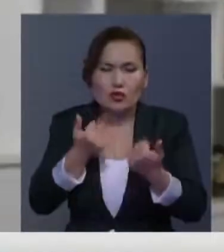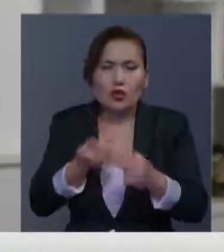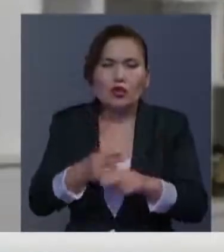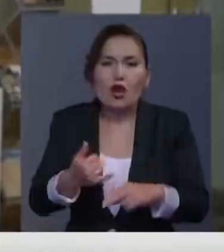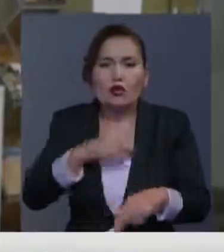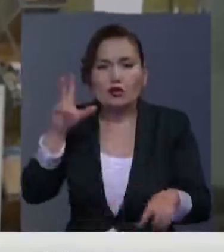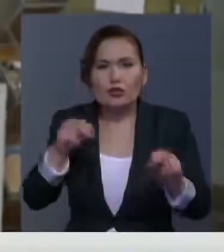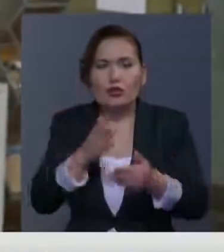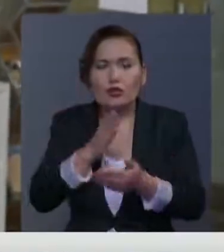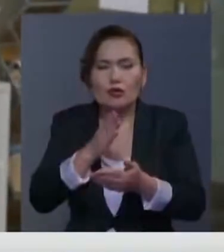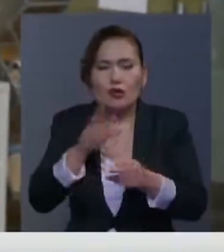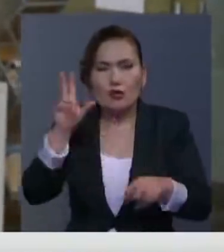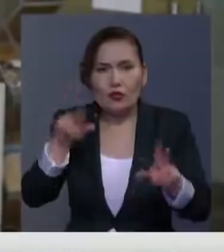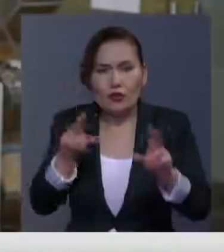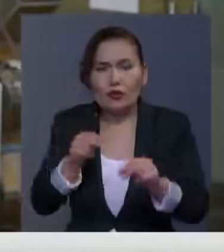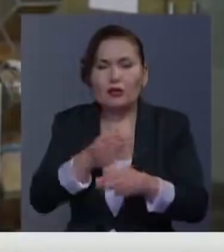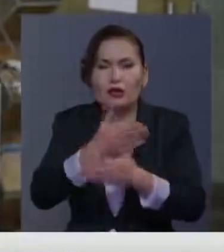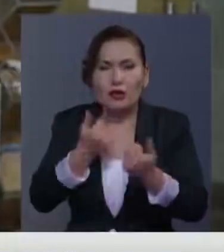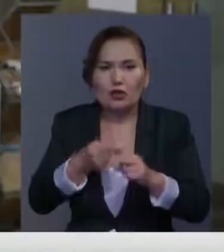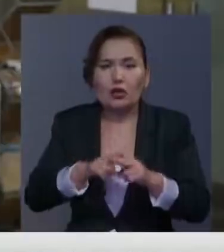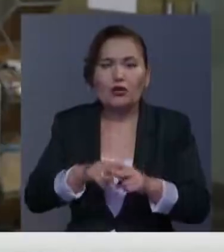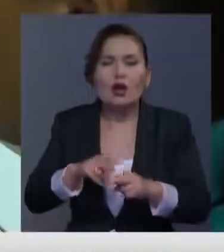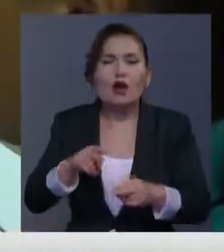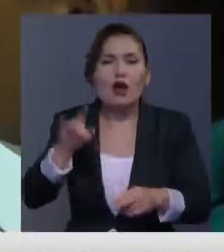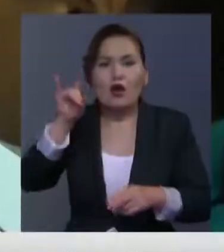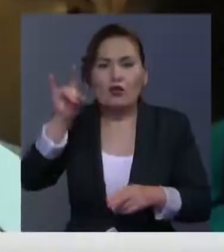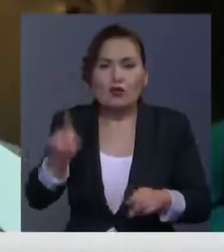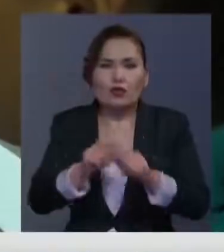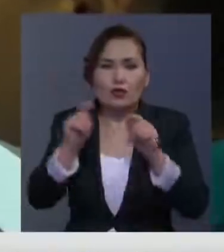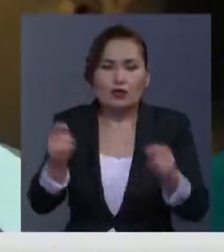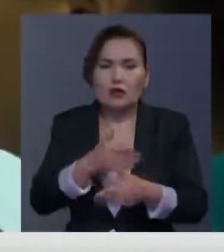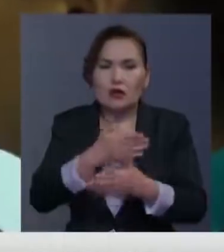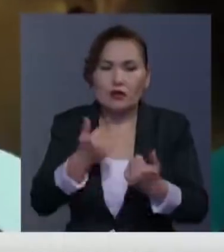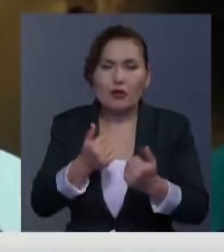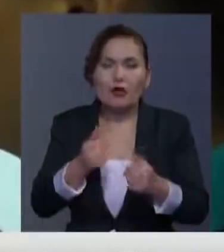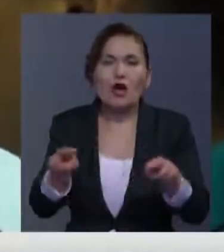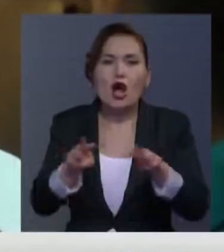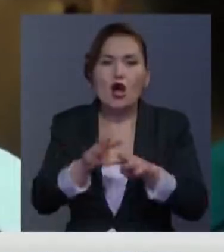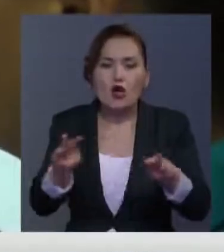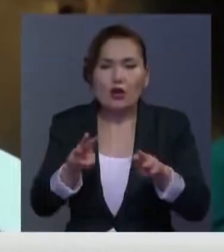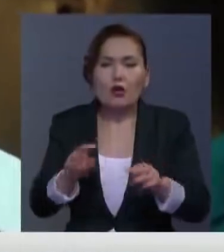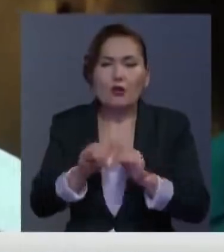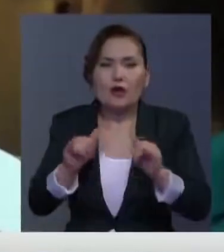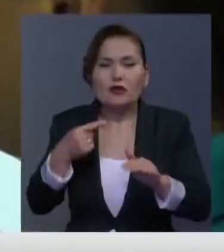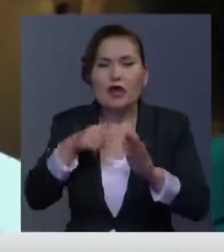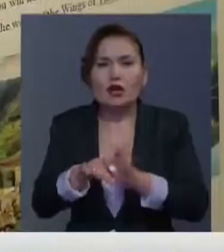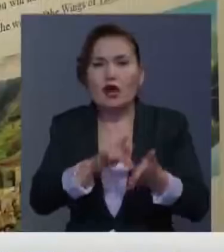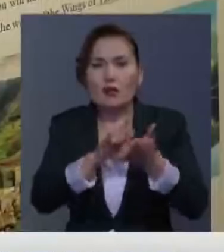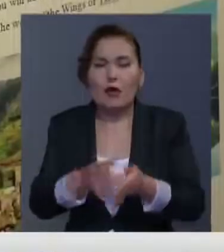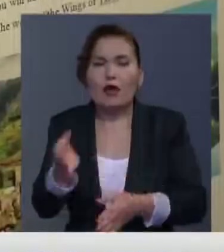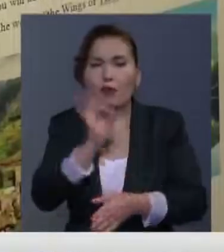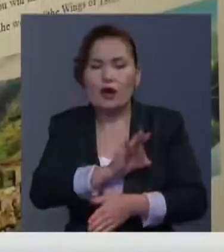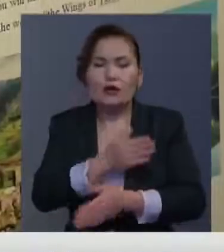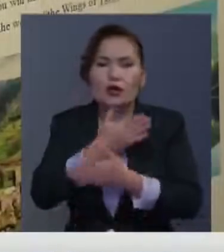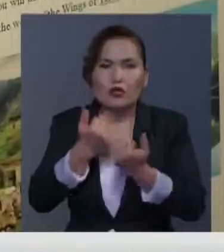себебі әуе байланысы қалпына келмей, туризм жанданбайды. Кәсіпкерлер үкімет дамытуға жеттеп жиі айтатын ішкі туризмнен пайда жоқтығын